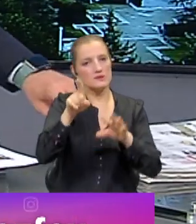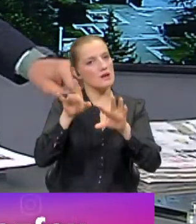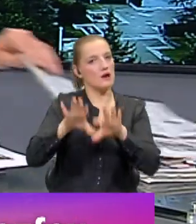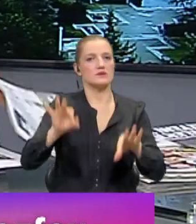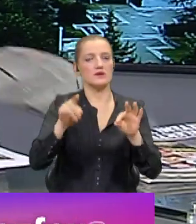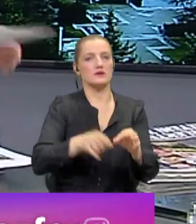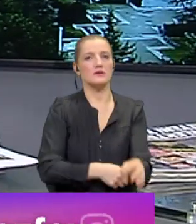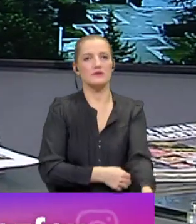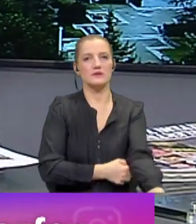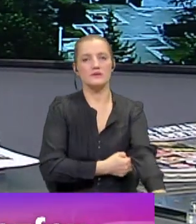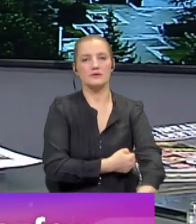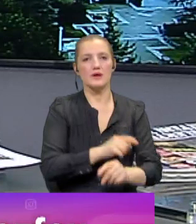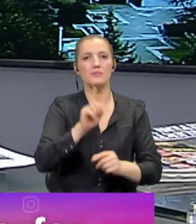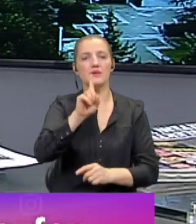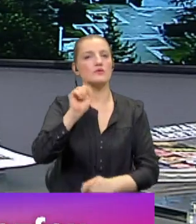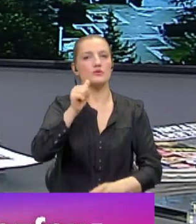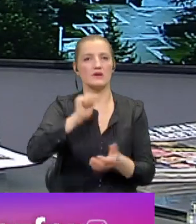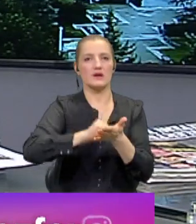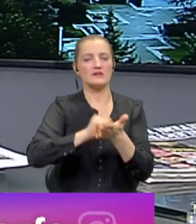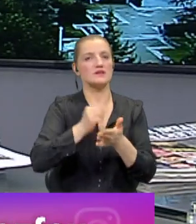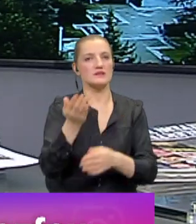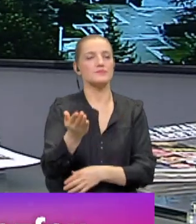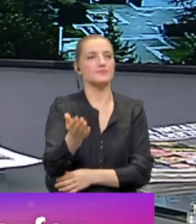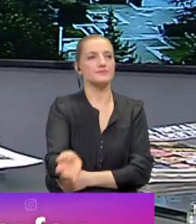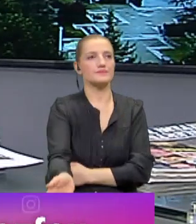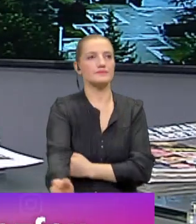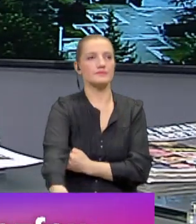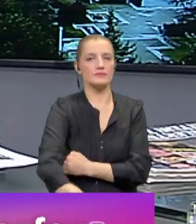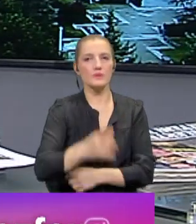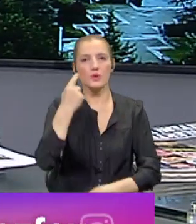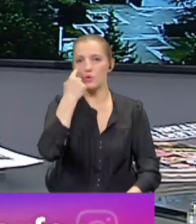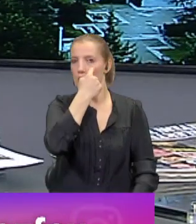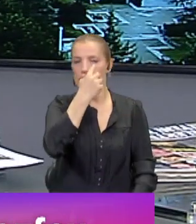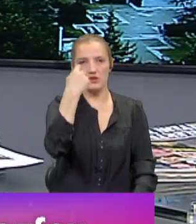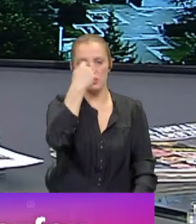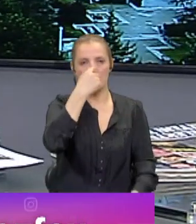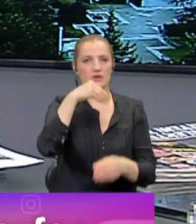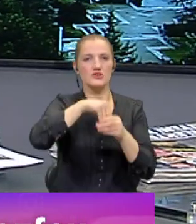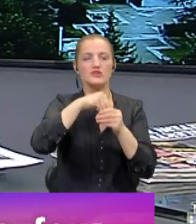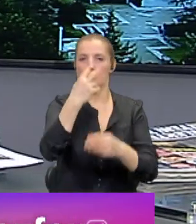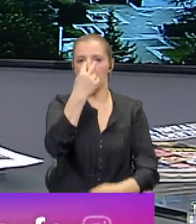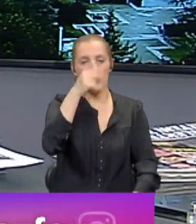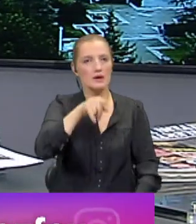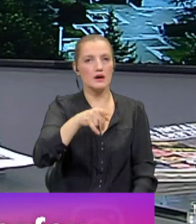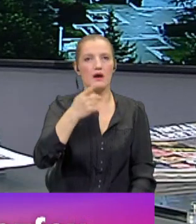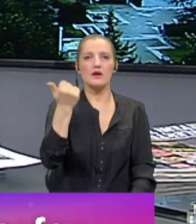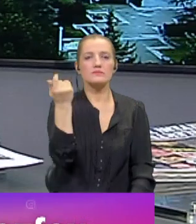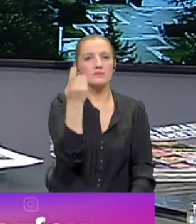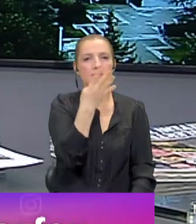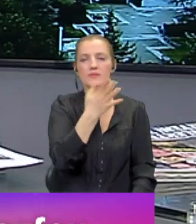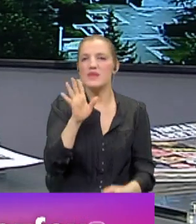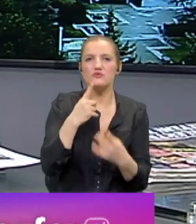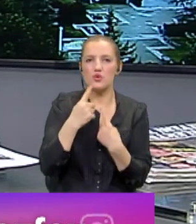hazırlayın Birgün Gazetesi'ne Gelelim hani böyle gözlerimin içine bakın rakamlar rakamlar